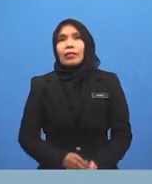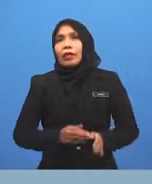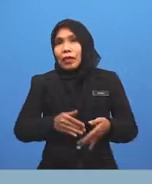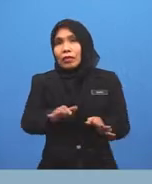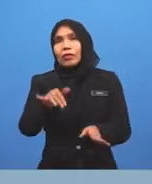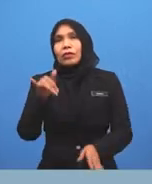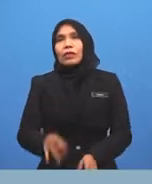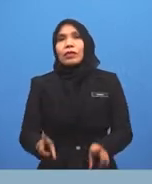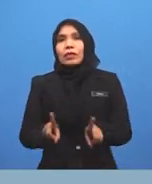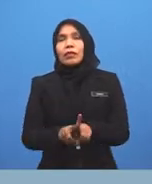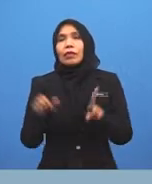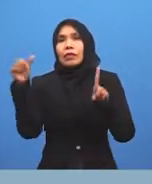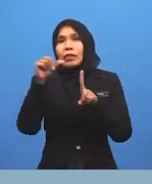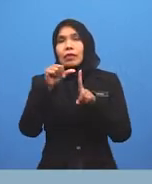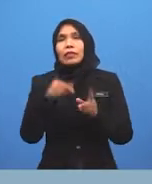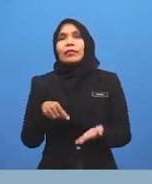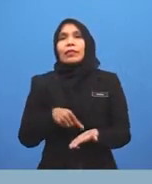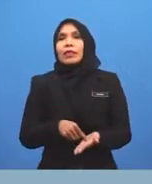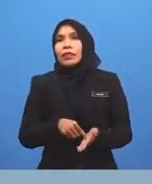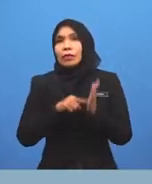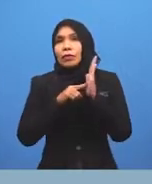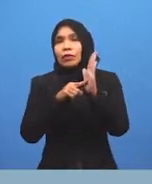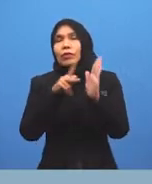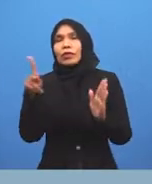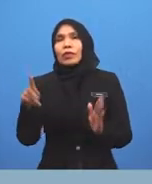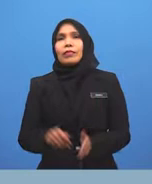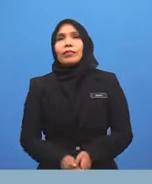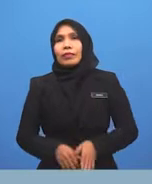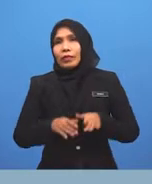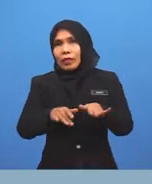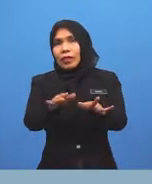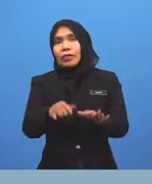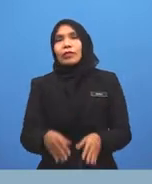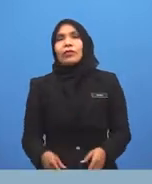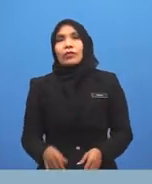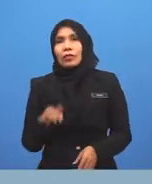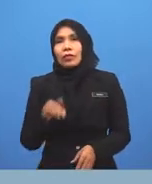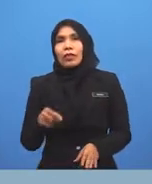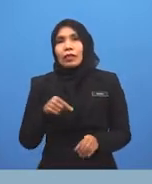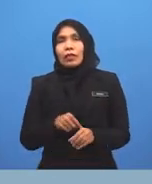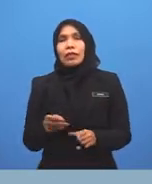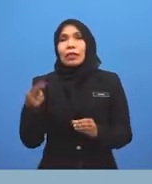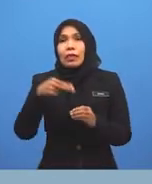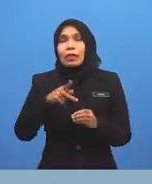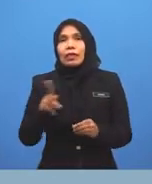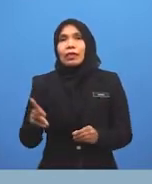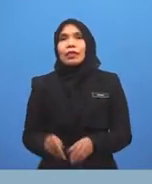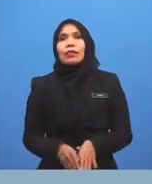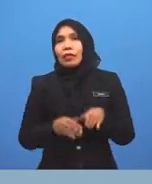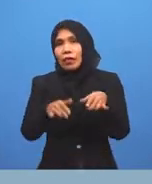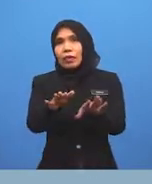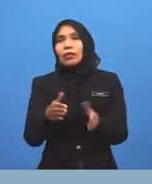arah. Ini menunjukkan arus yang dihasilkan adalah arus terus.